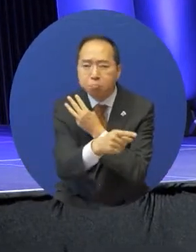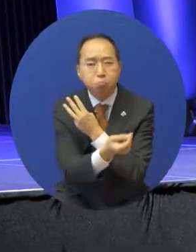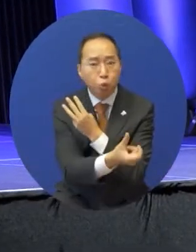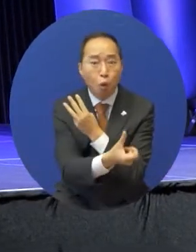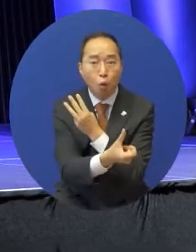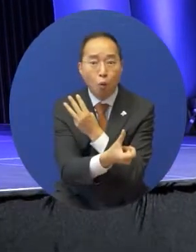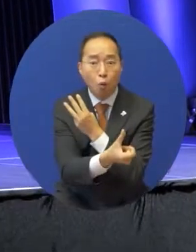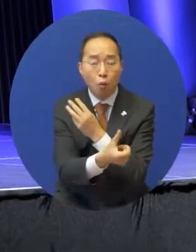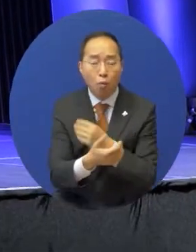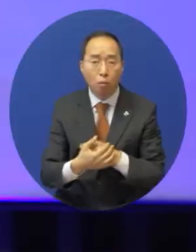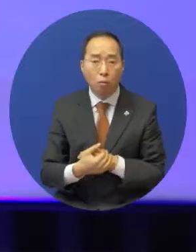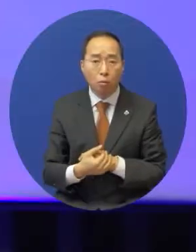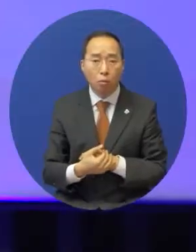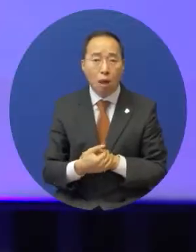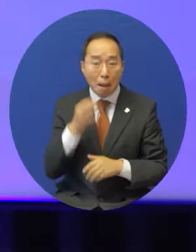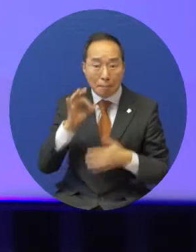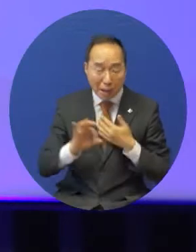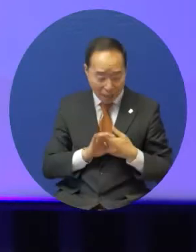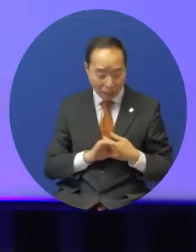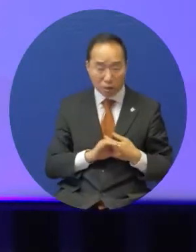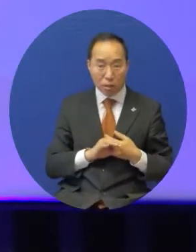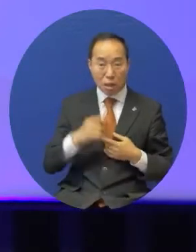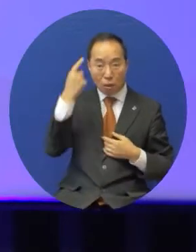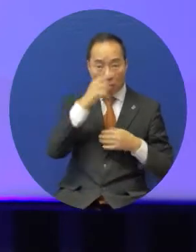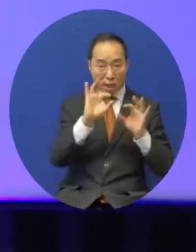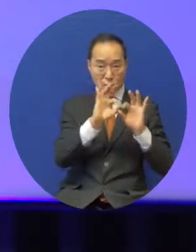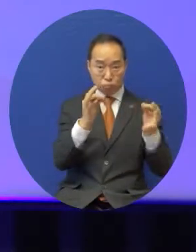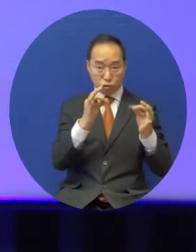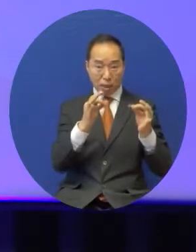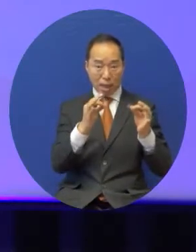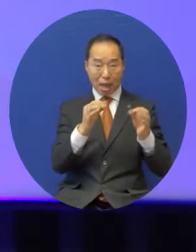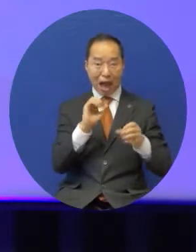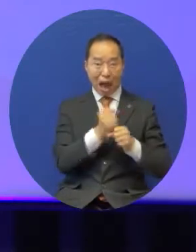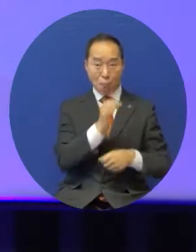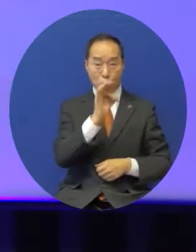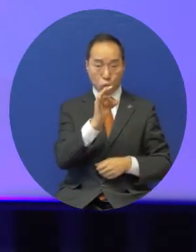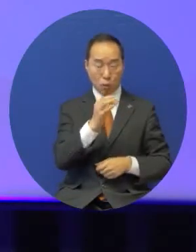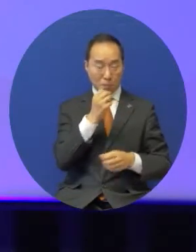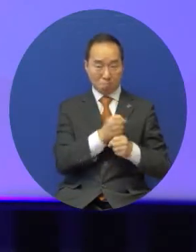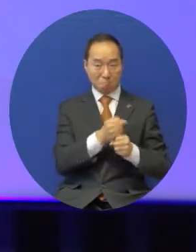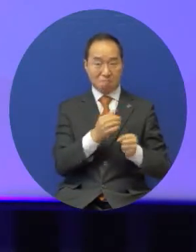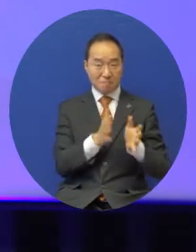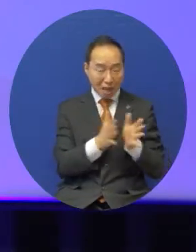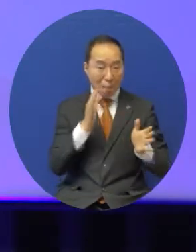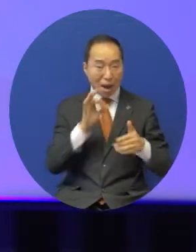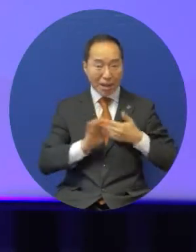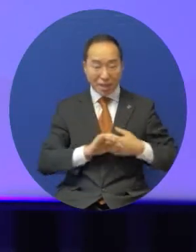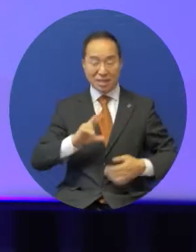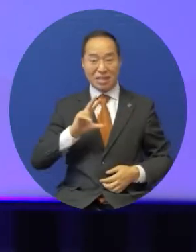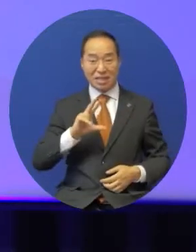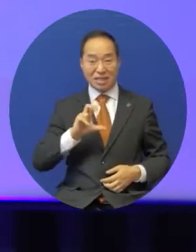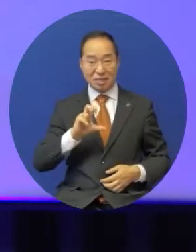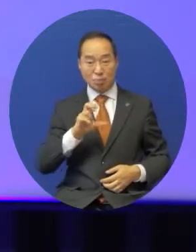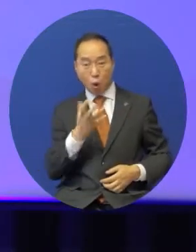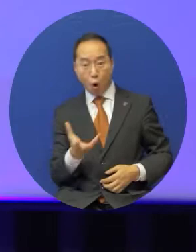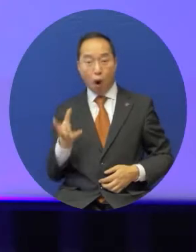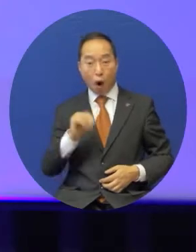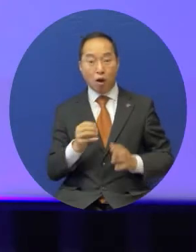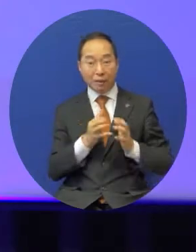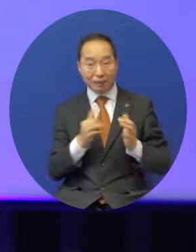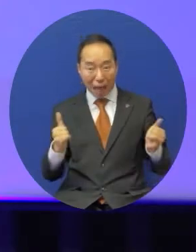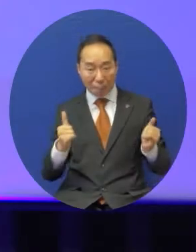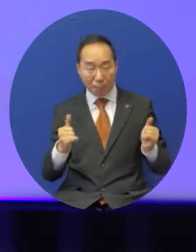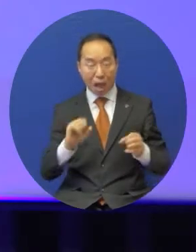플러스 알파잖아요. 근데 25억 명이 만약에 페이스북을 통해서 암호화폐가